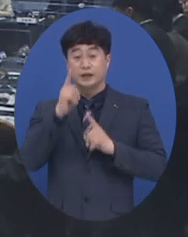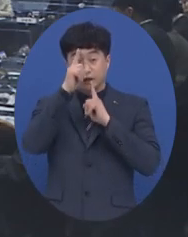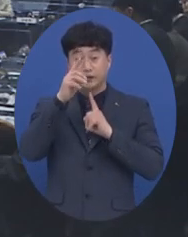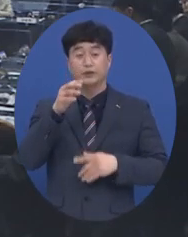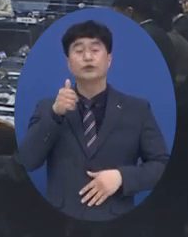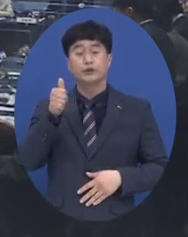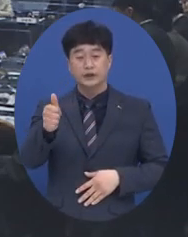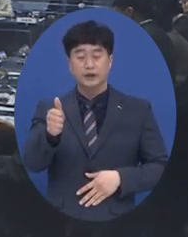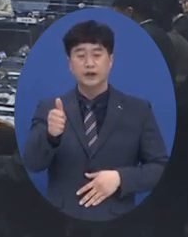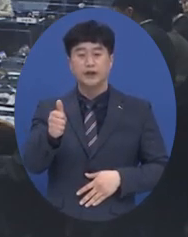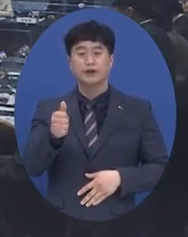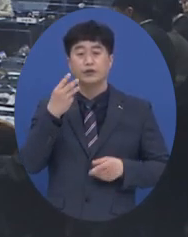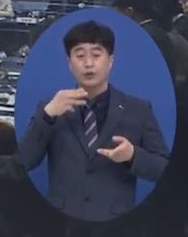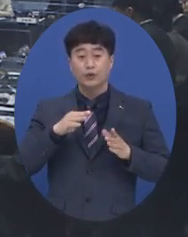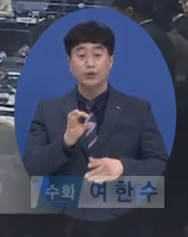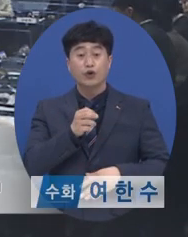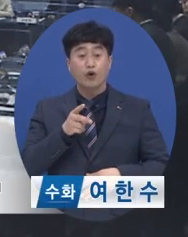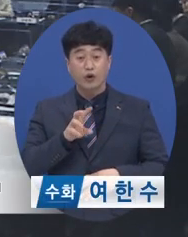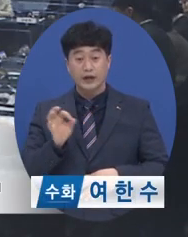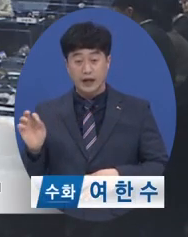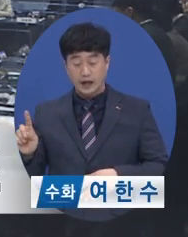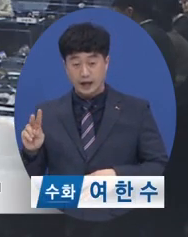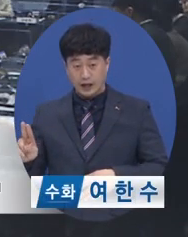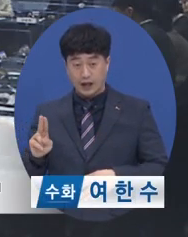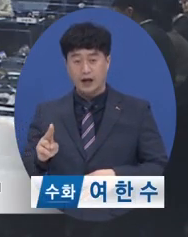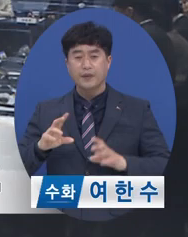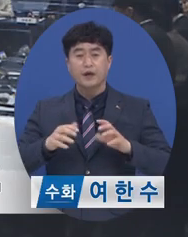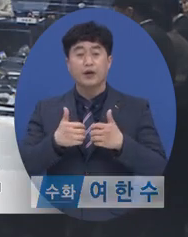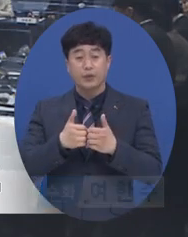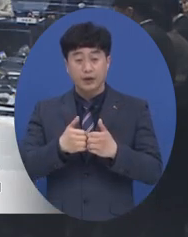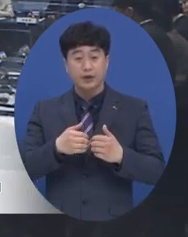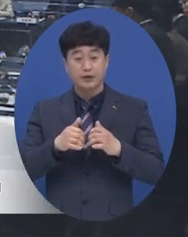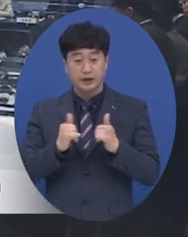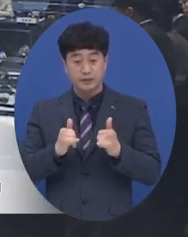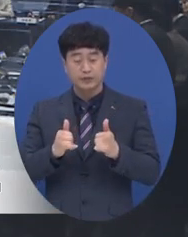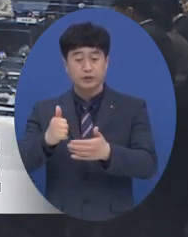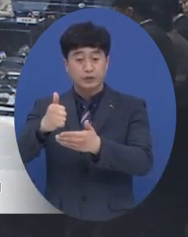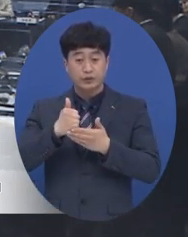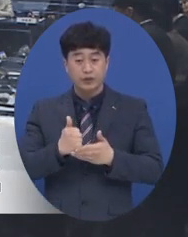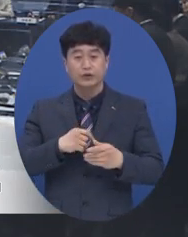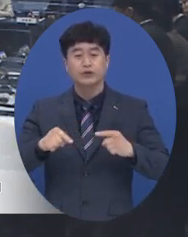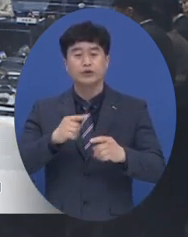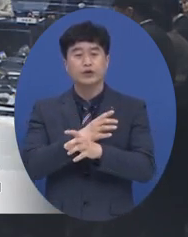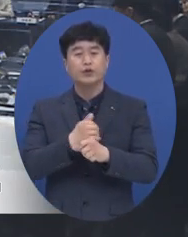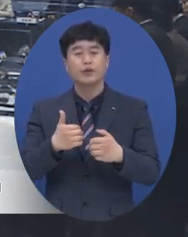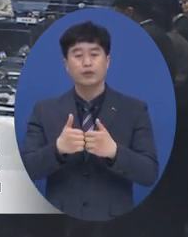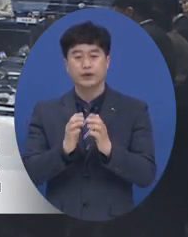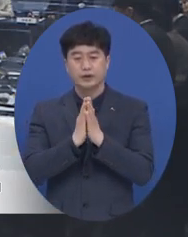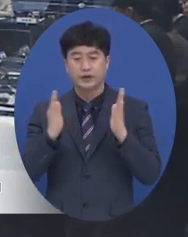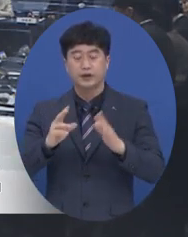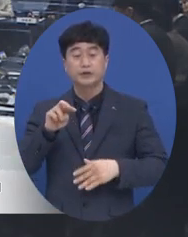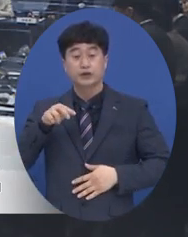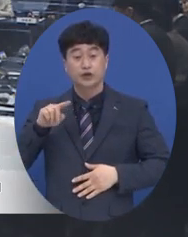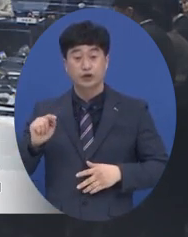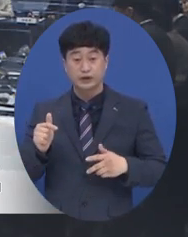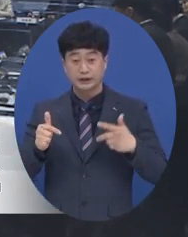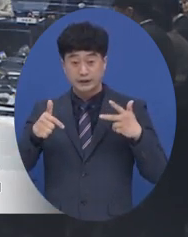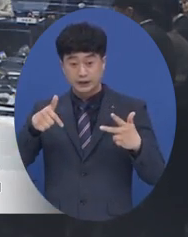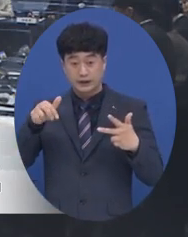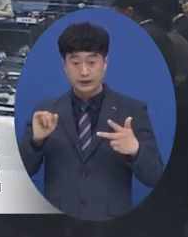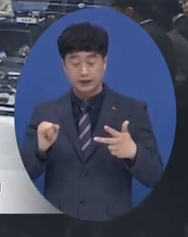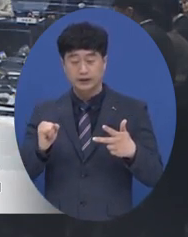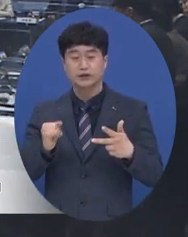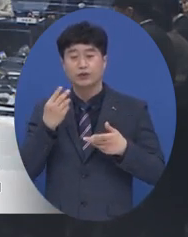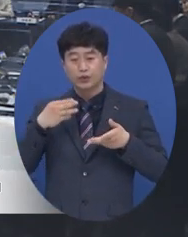이재명 경기도지사가 경기도 여야 국회의원들을 초청해 정책 협의회를 열었습니다. 민선 7기 경기도가